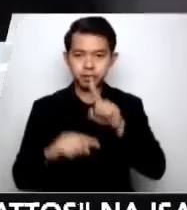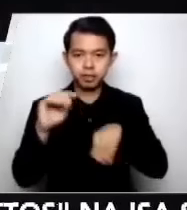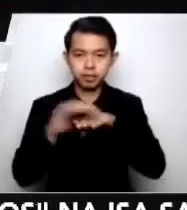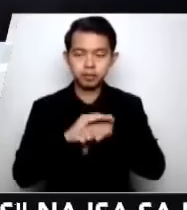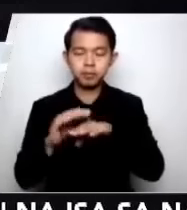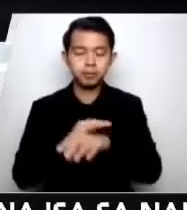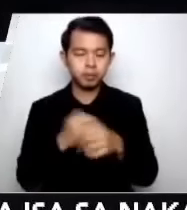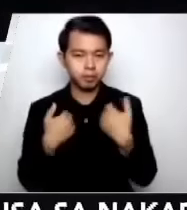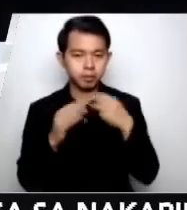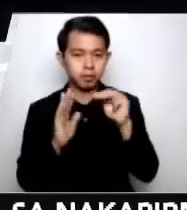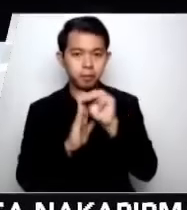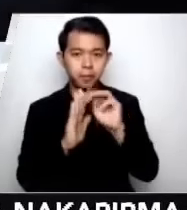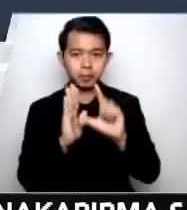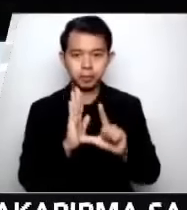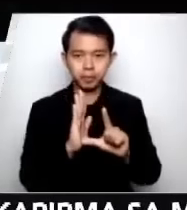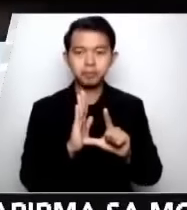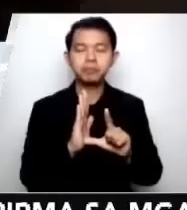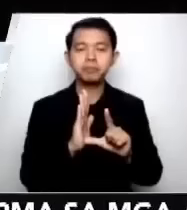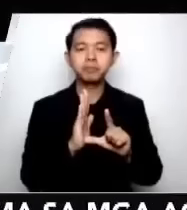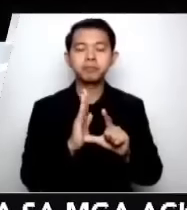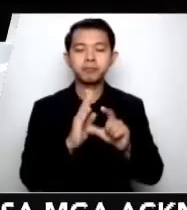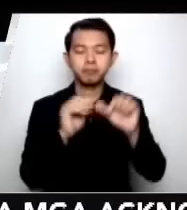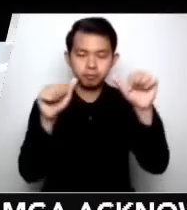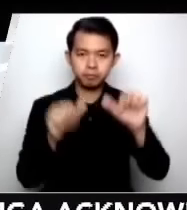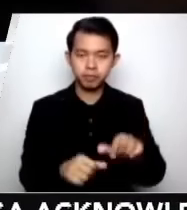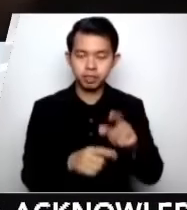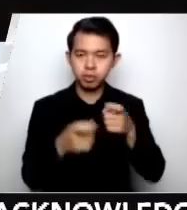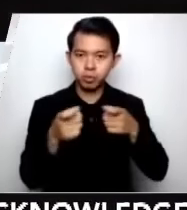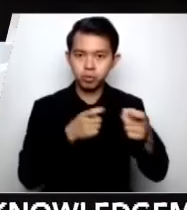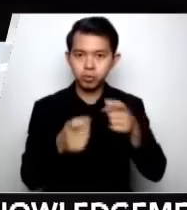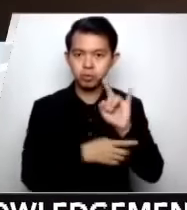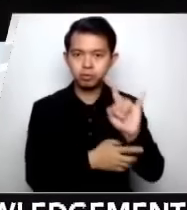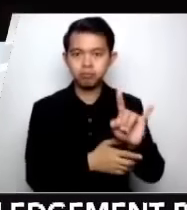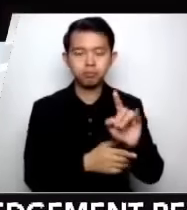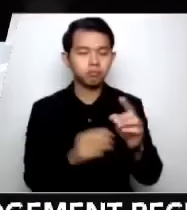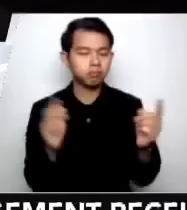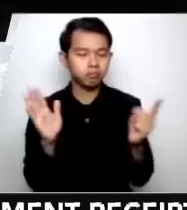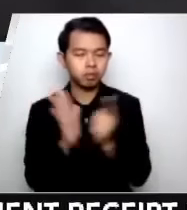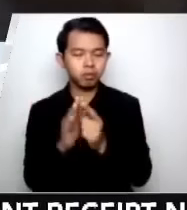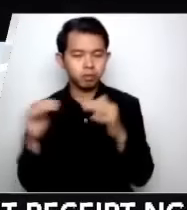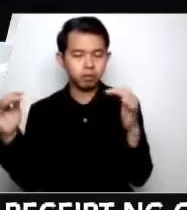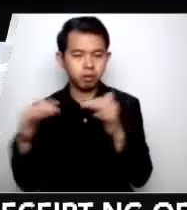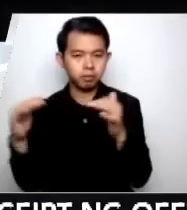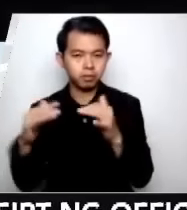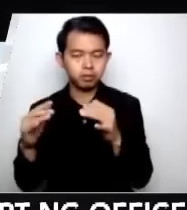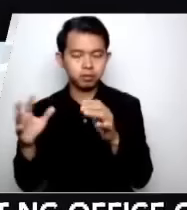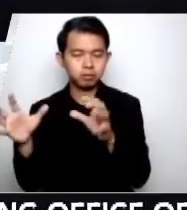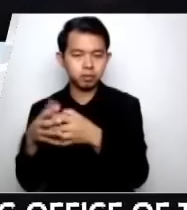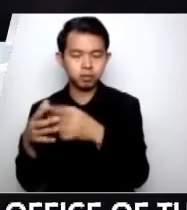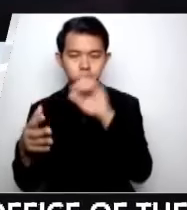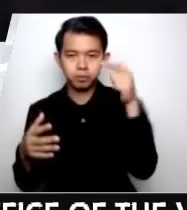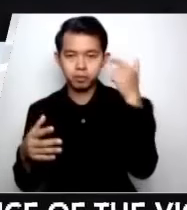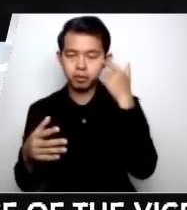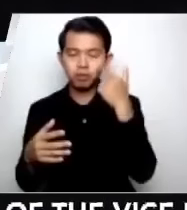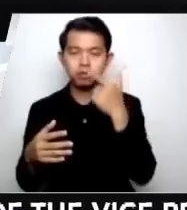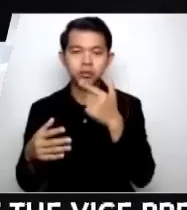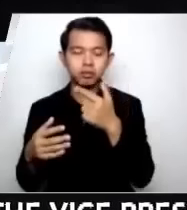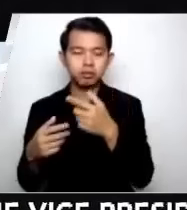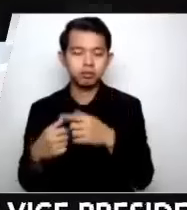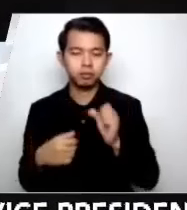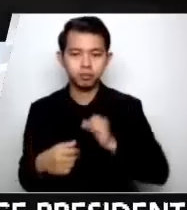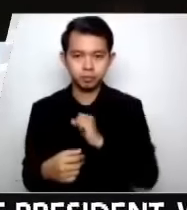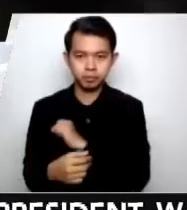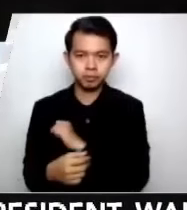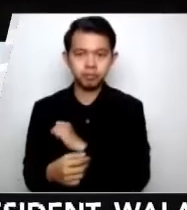hawak na nila ang media, bawal magpulong ang parliament at mga partido at sinumang lalabag ay aarestuhin kahit walang